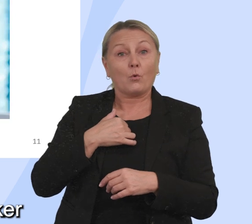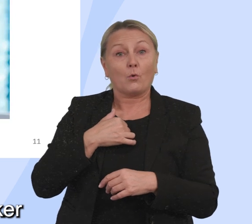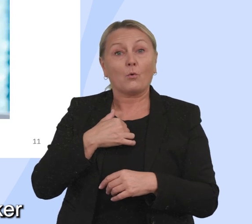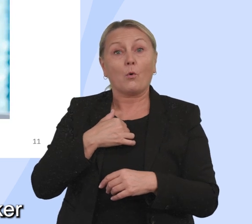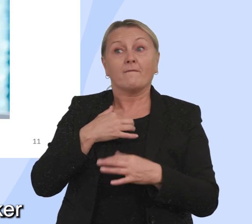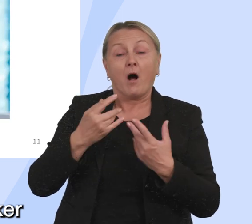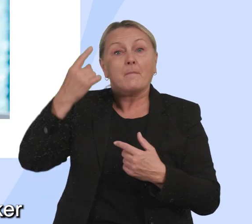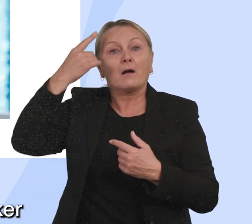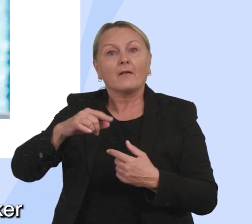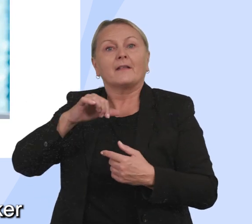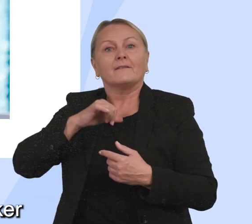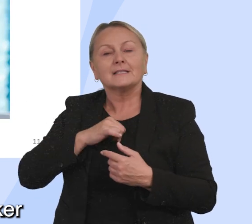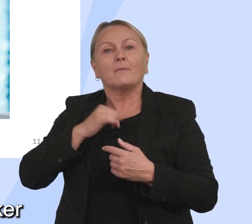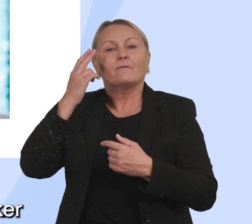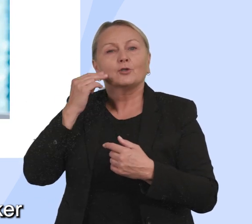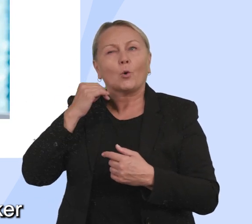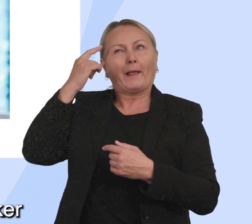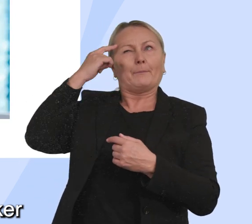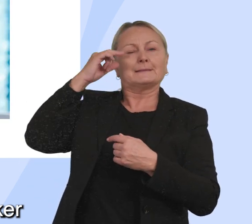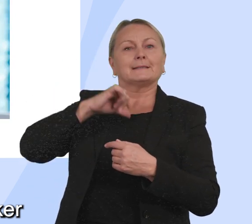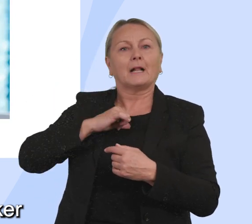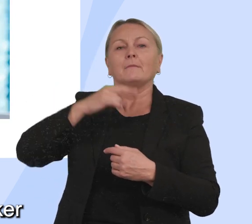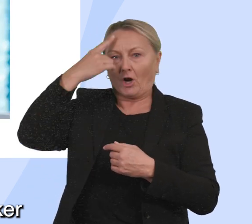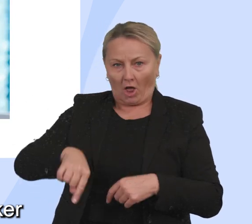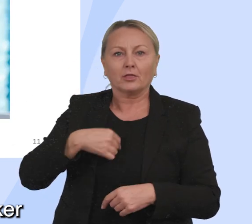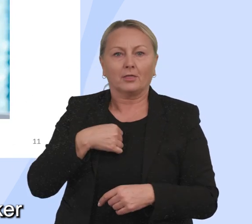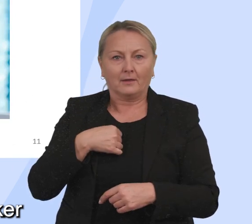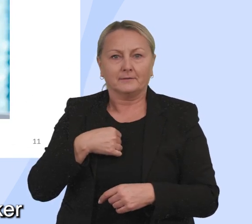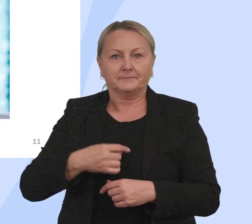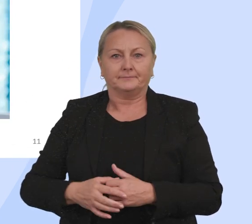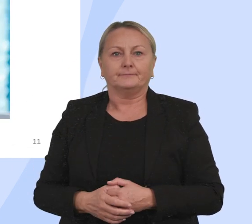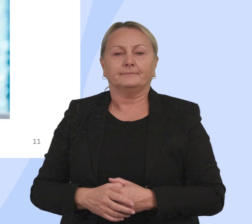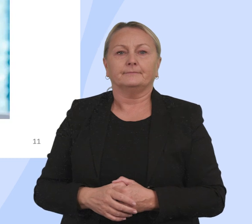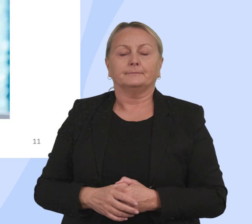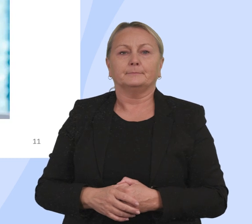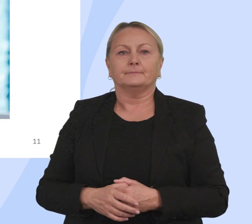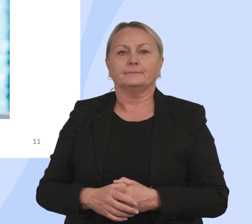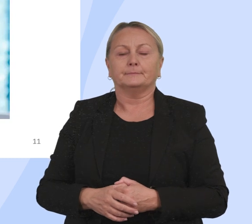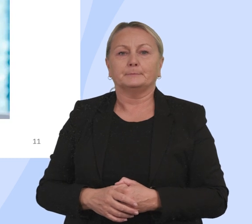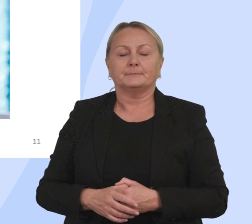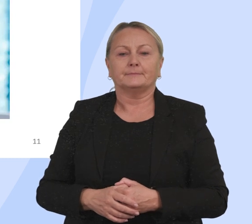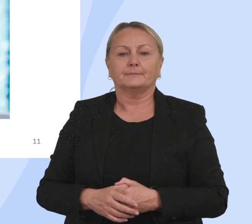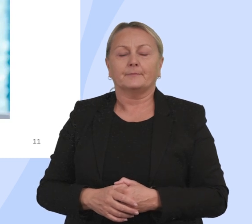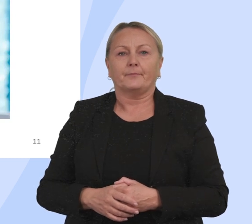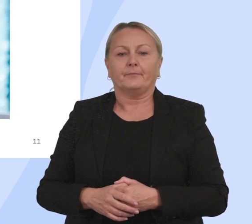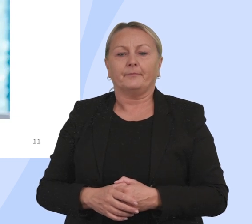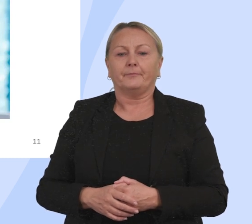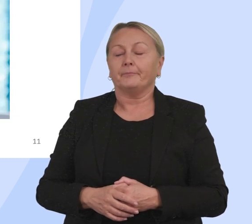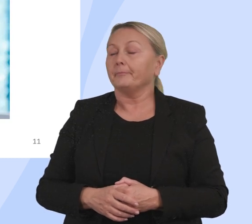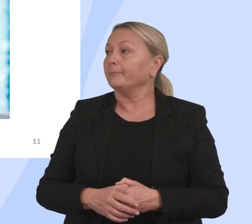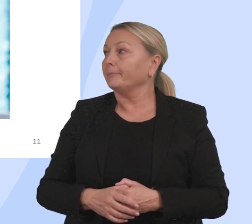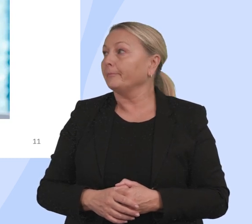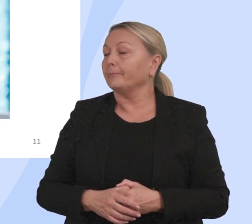at, vil sige det sådan, bilde sig selv lidt, at man kan det her. Og det er også det, der gør, at man kan